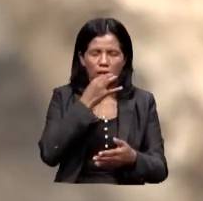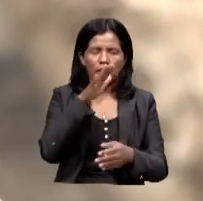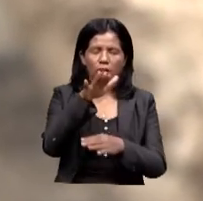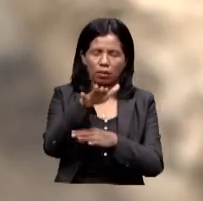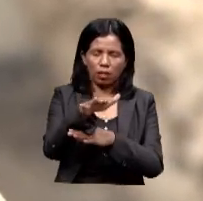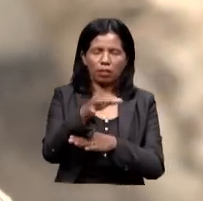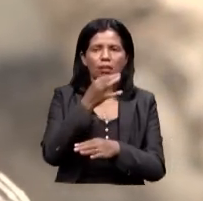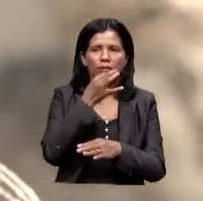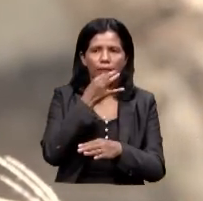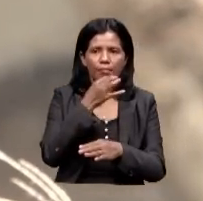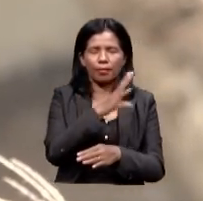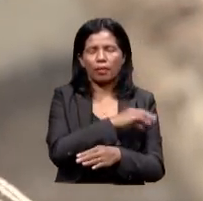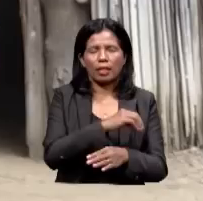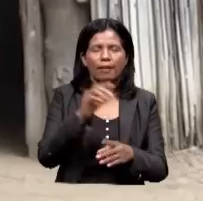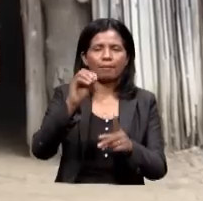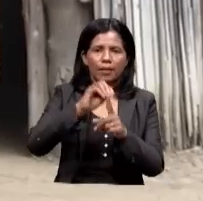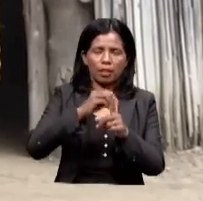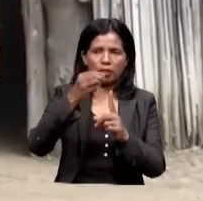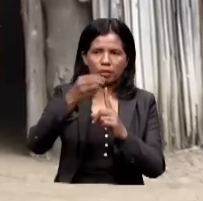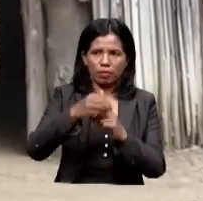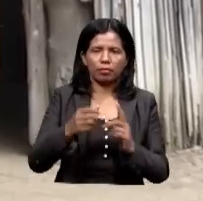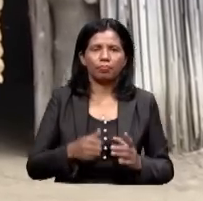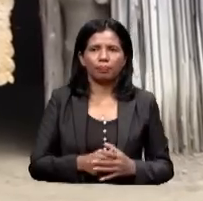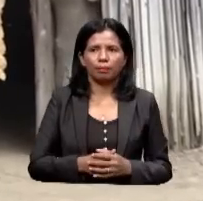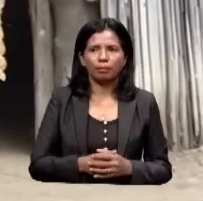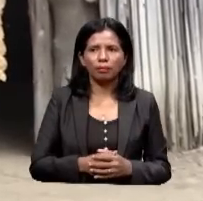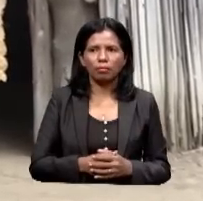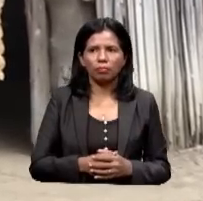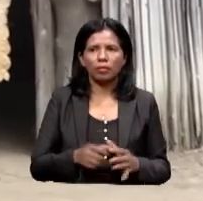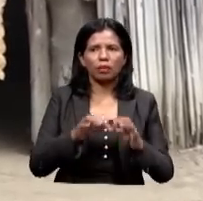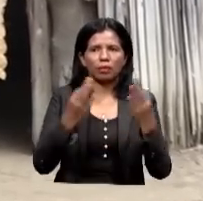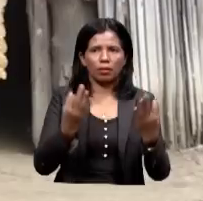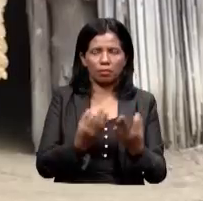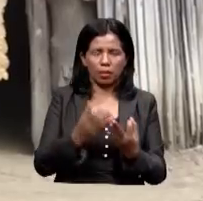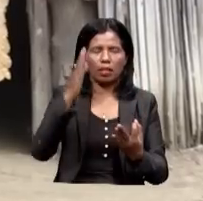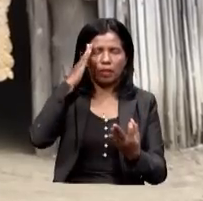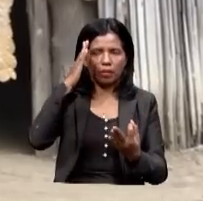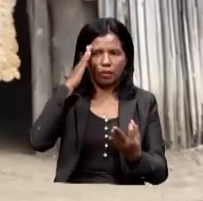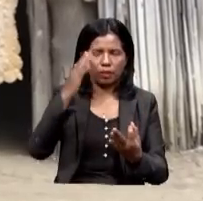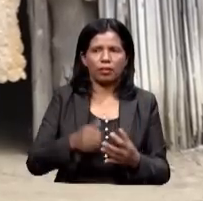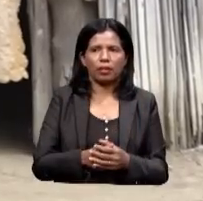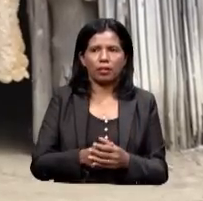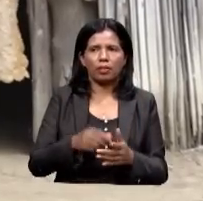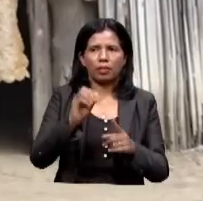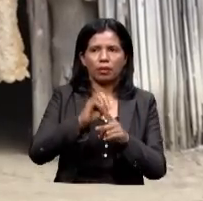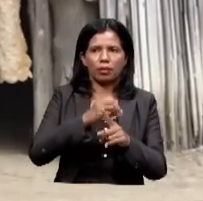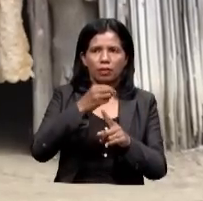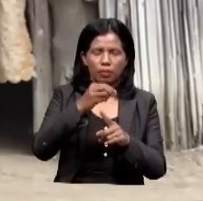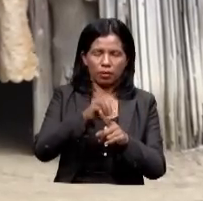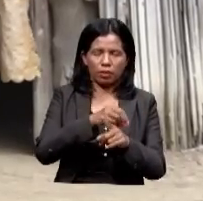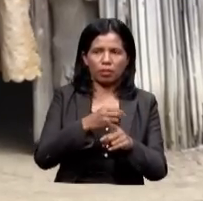apa sensi han hudi bata rai parina. Han sa betida kari han sa pamila sira mahanoin. Dian hudi la amila han